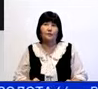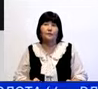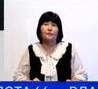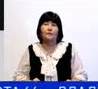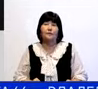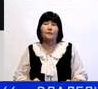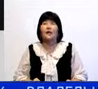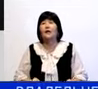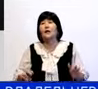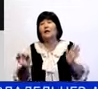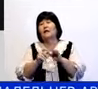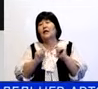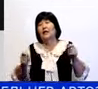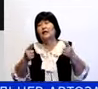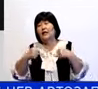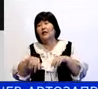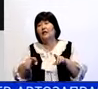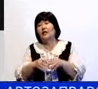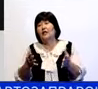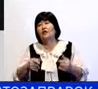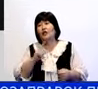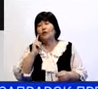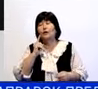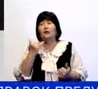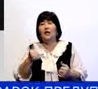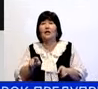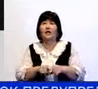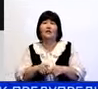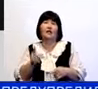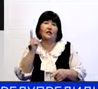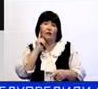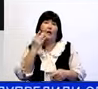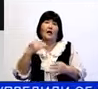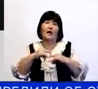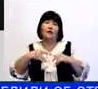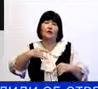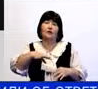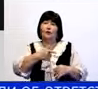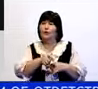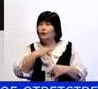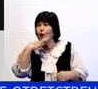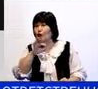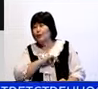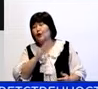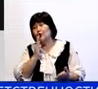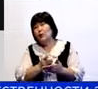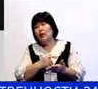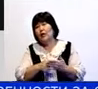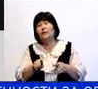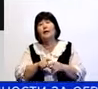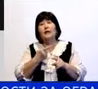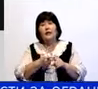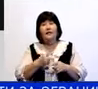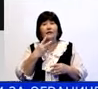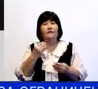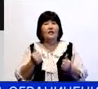секции. Цель открытия секции – отвлечь подростков и молодежь от гаджетов. От тенниса очень много пользы. Стоит отметить, любителей этого